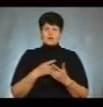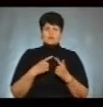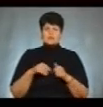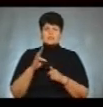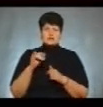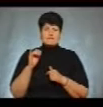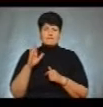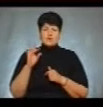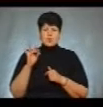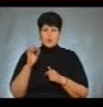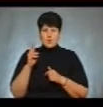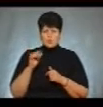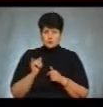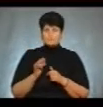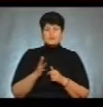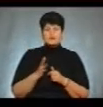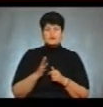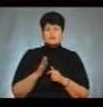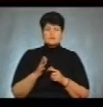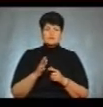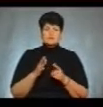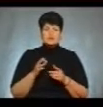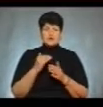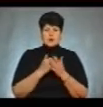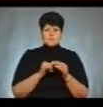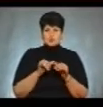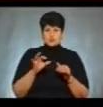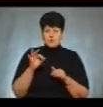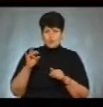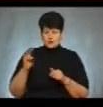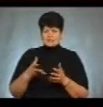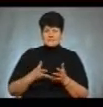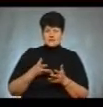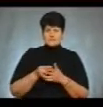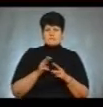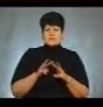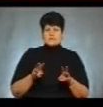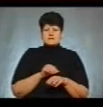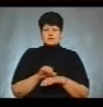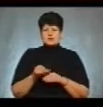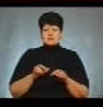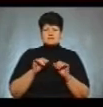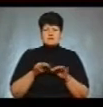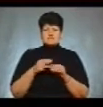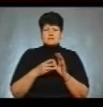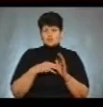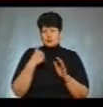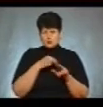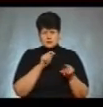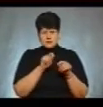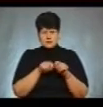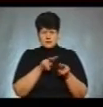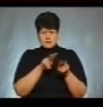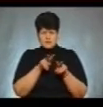року» в рамках проєкту «Прозорість і доброчесність публічного сектору» програми розвитку ООН за фінансування Міністерства закордонних справ у 2018 році моніторила